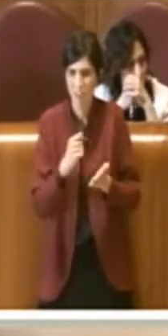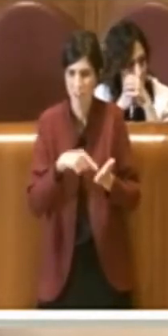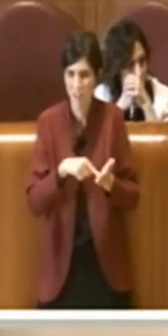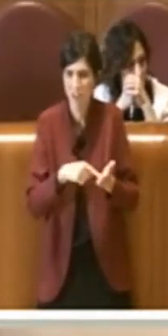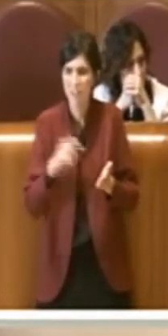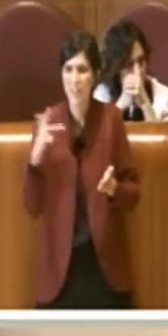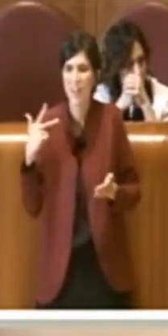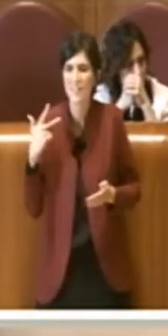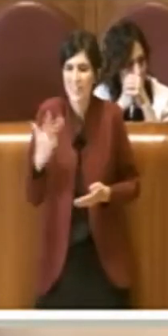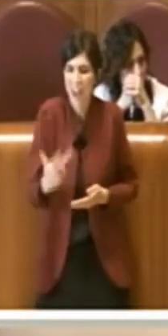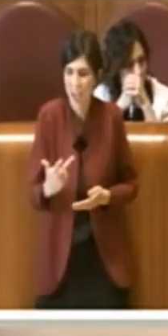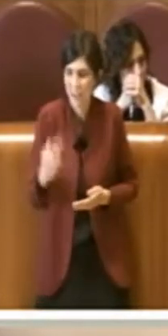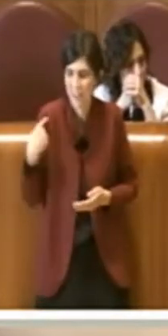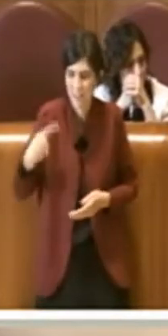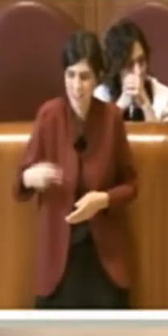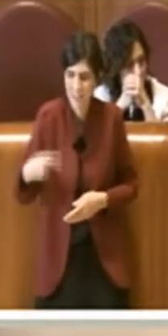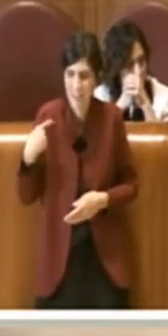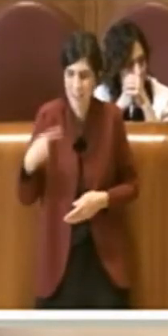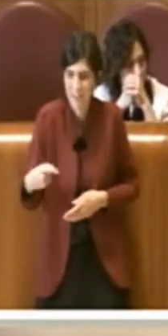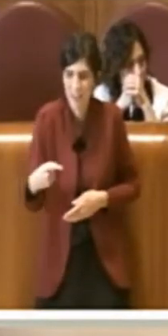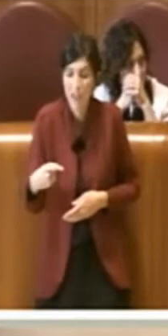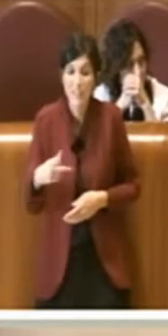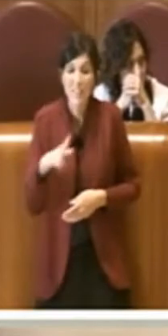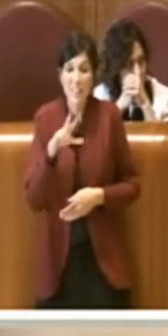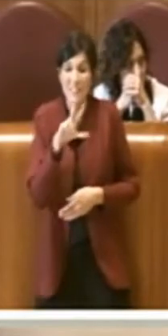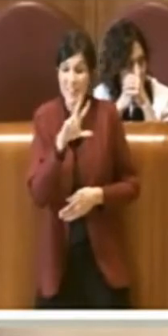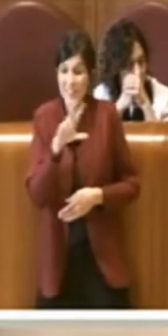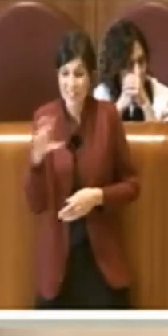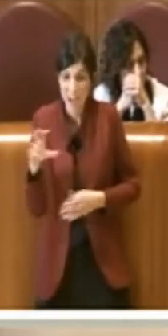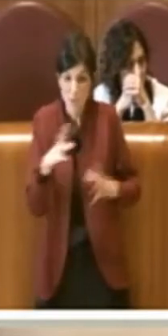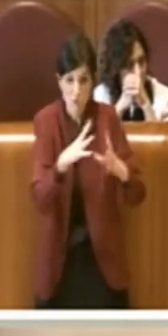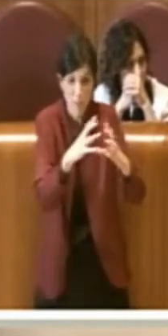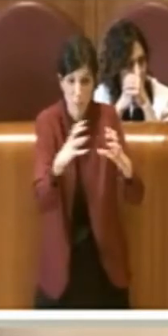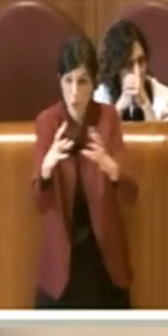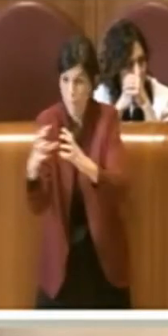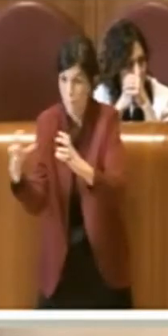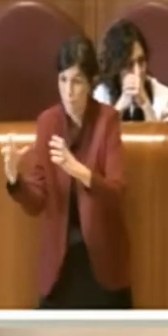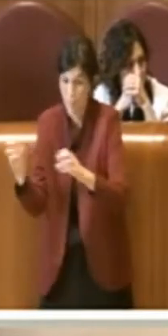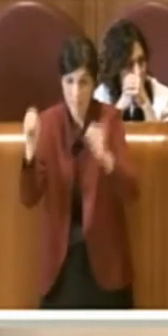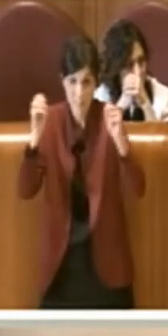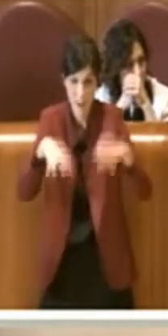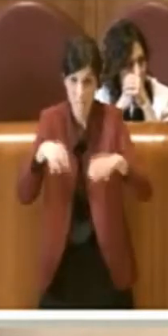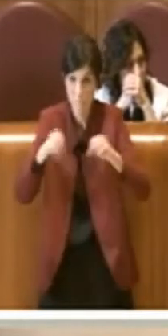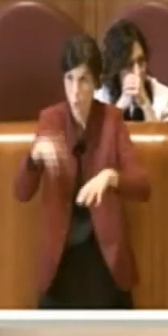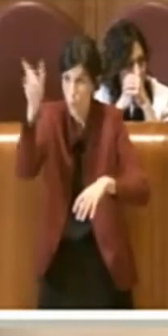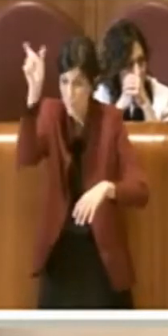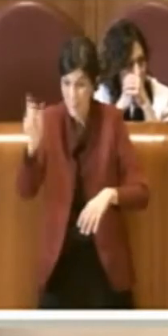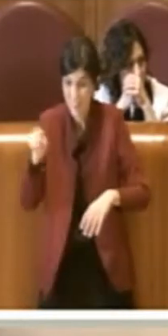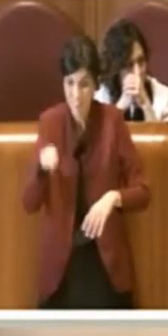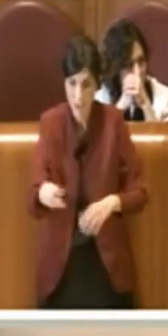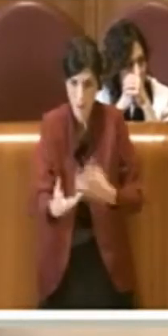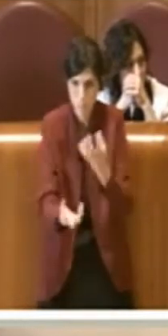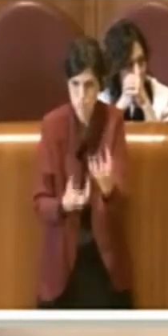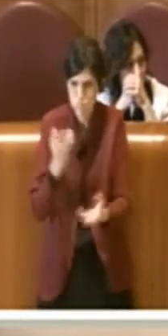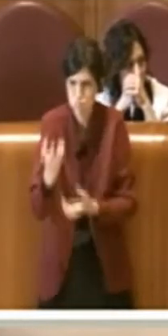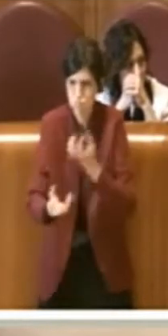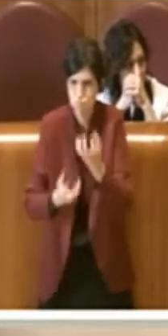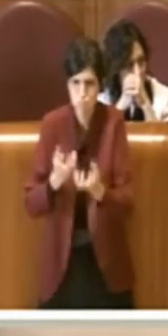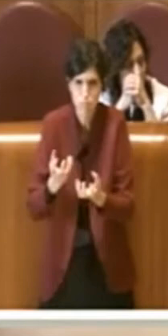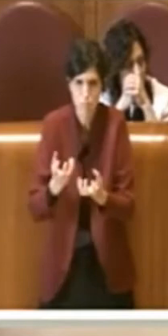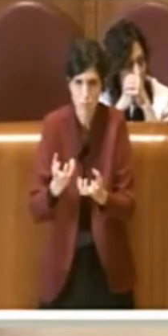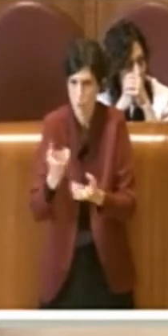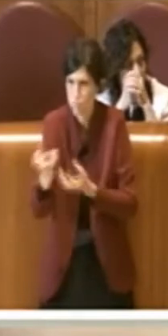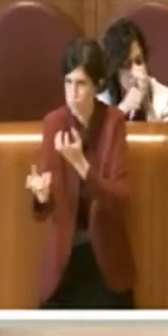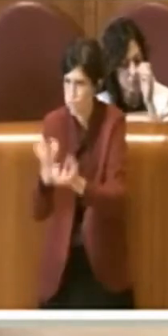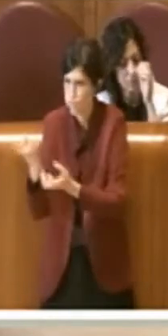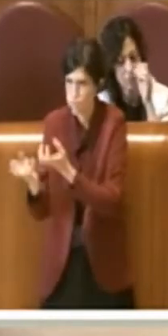3 anni sono andati incendiati 300 impianti di rifiuti in Italia. 300! È quello